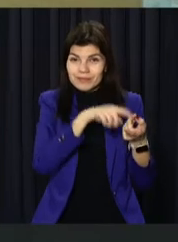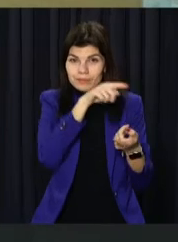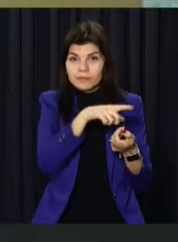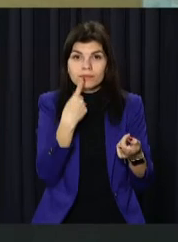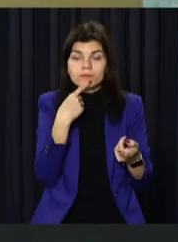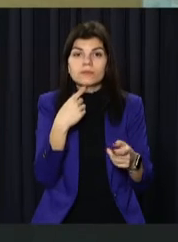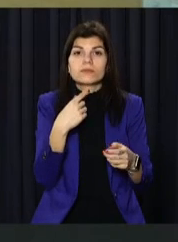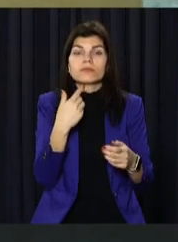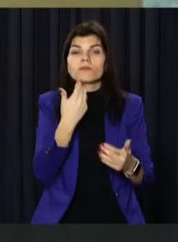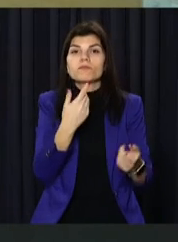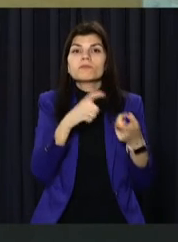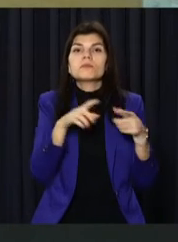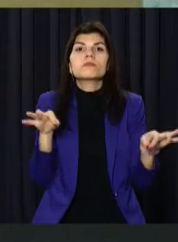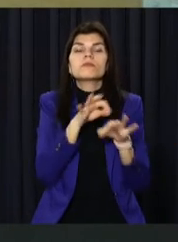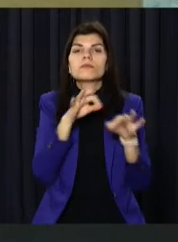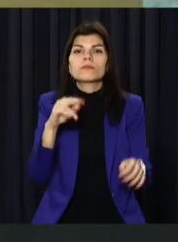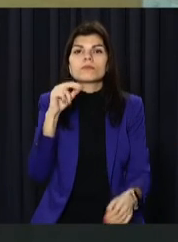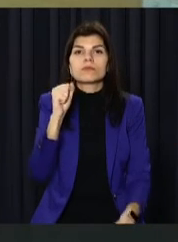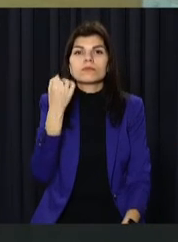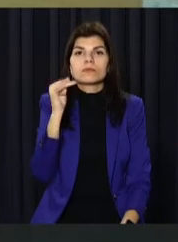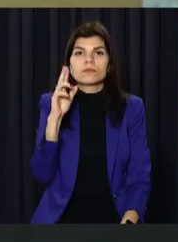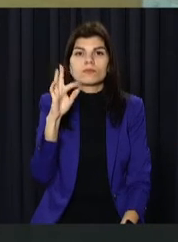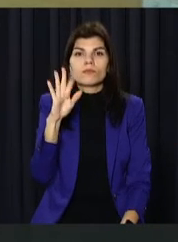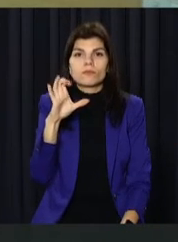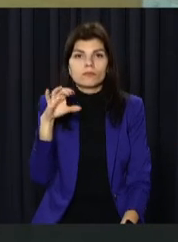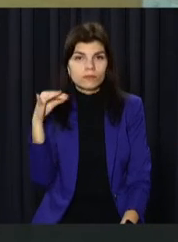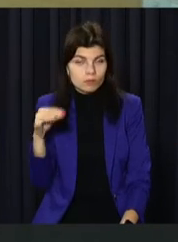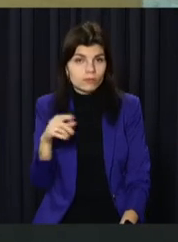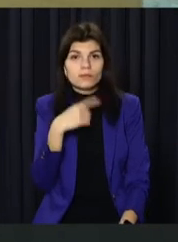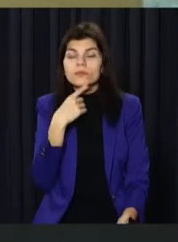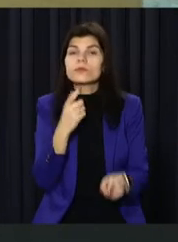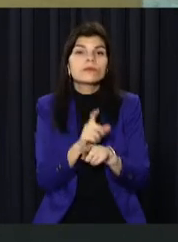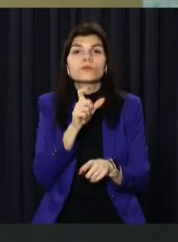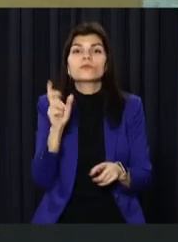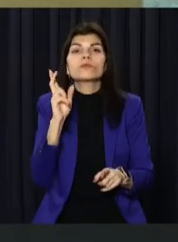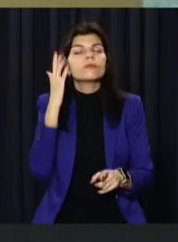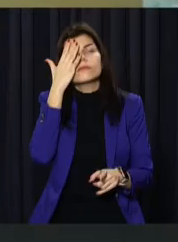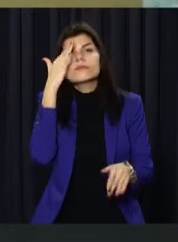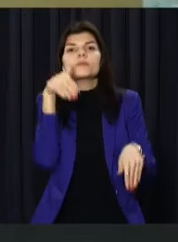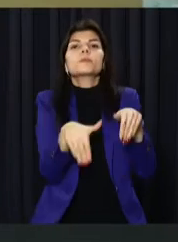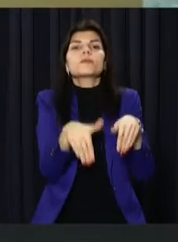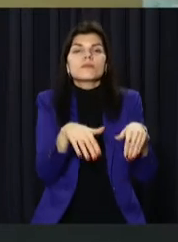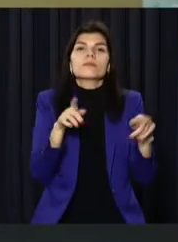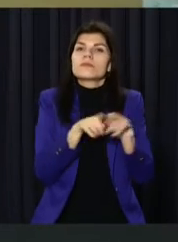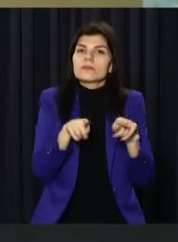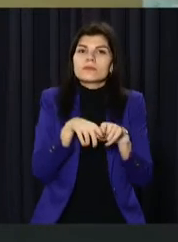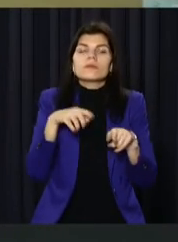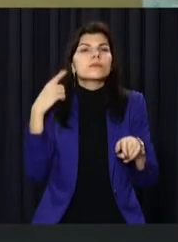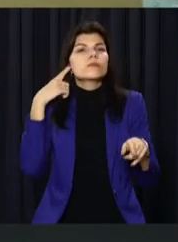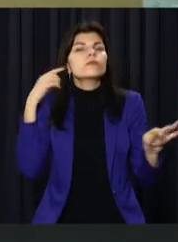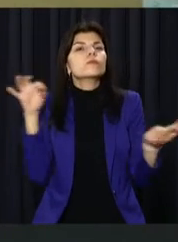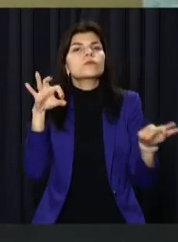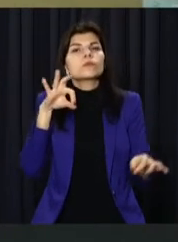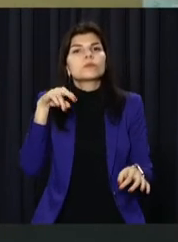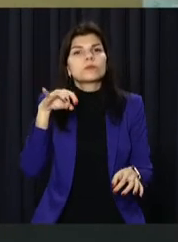«Гранд Гала Чайковський». Режисер обіцяє, концерт припаде до душі як любителям балету, так і поціновувачам опери.